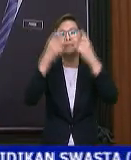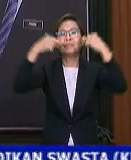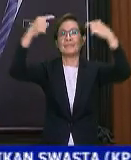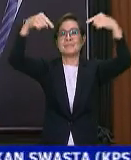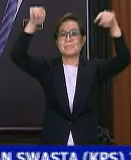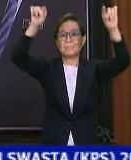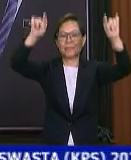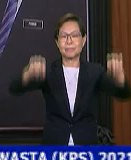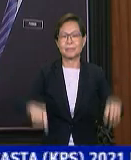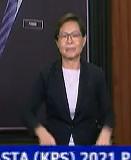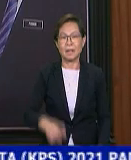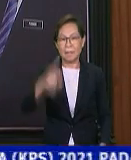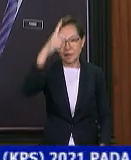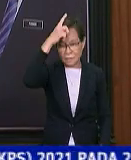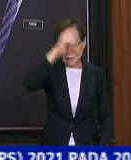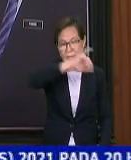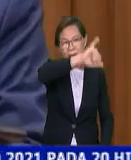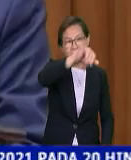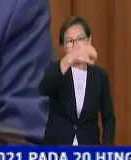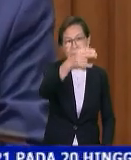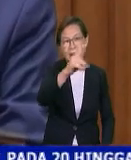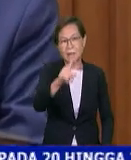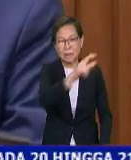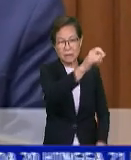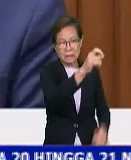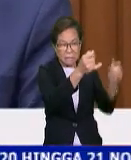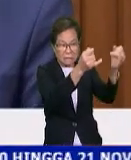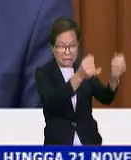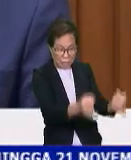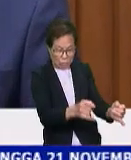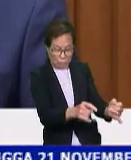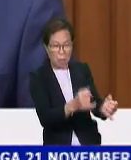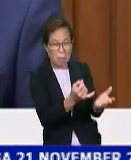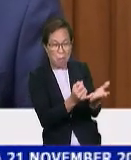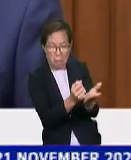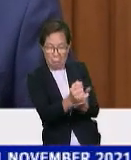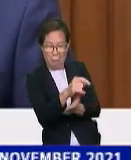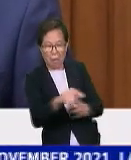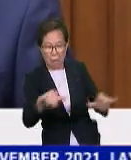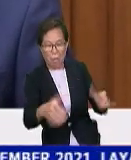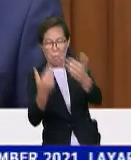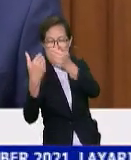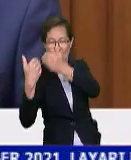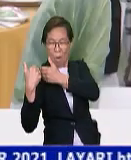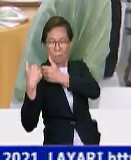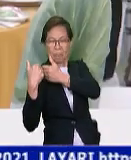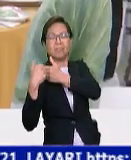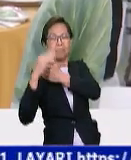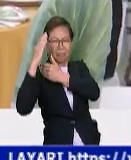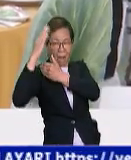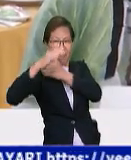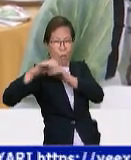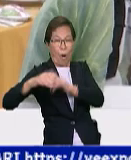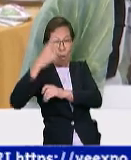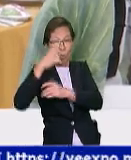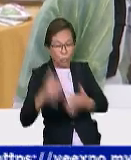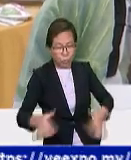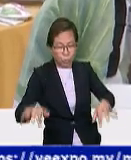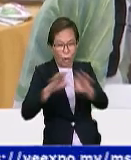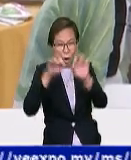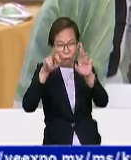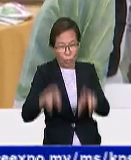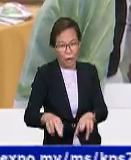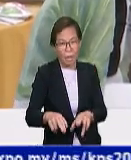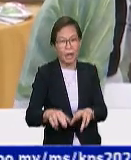jayanya menurut Datuk Jahid individu yang berintegriti akan melaksana amanah yang dipertanggungjawabkan demi kepentingan